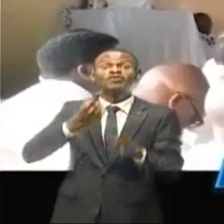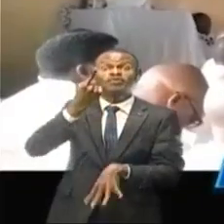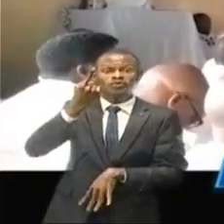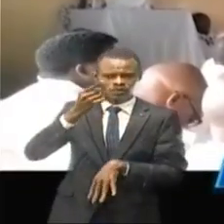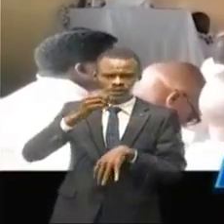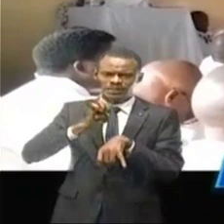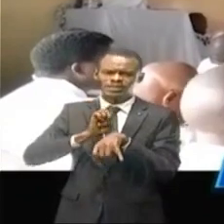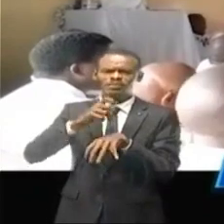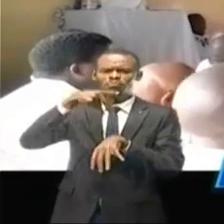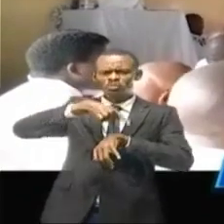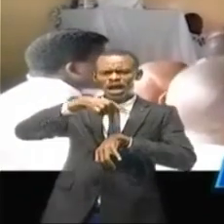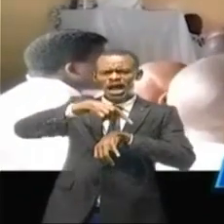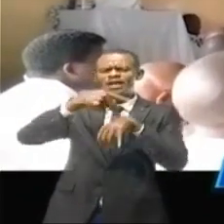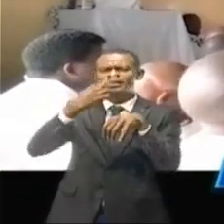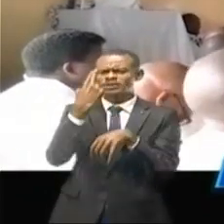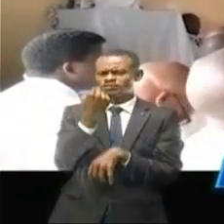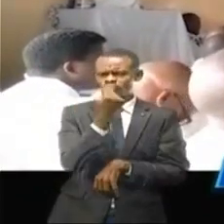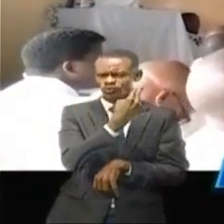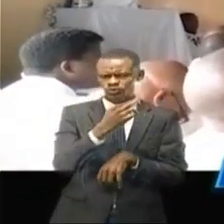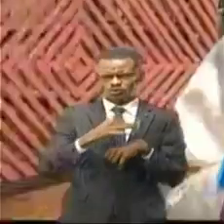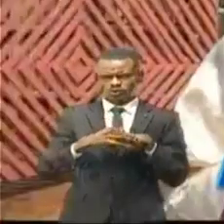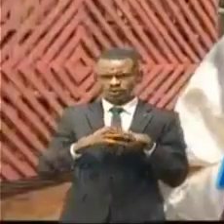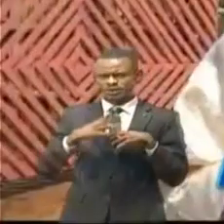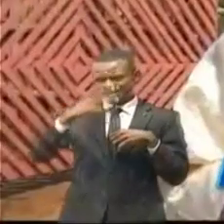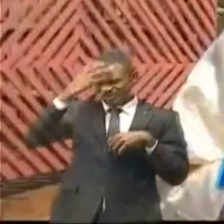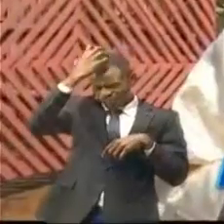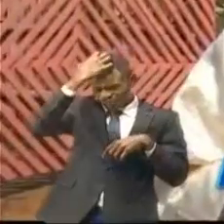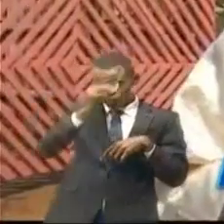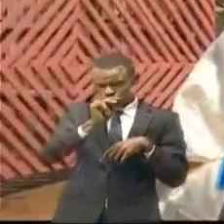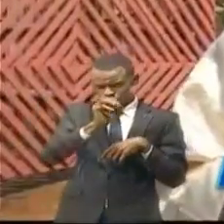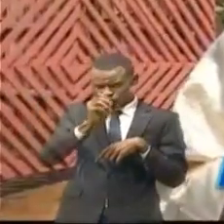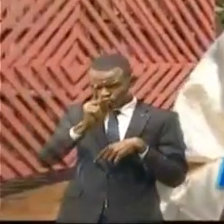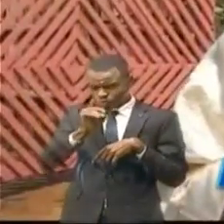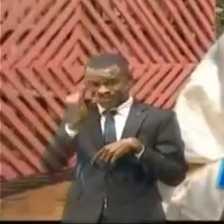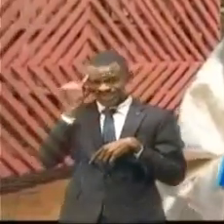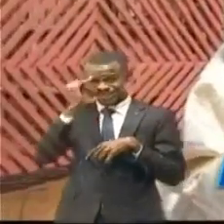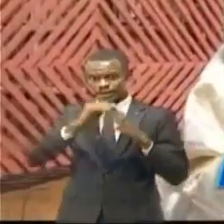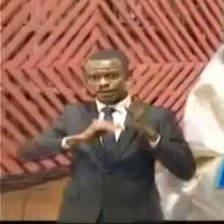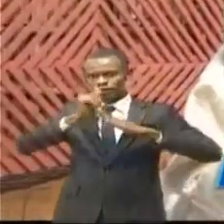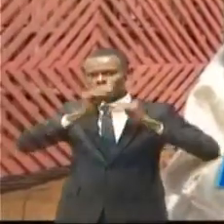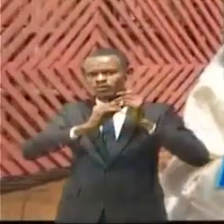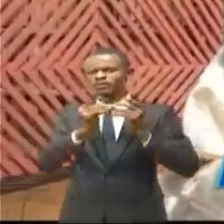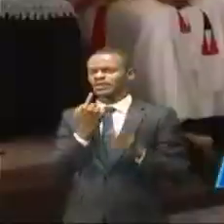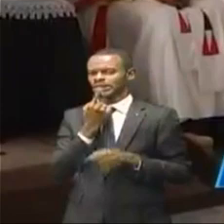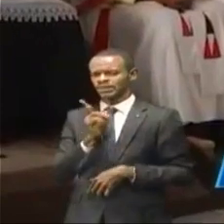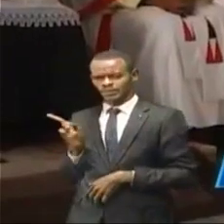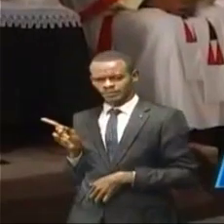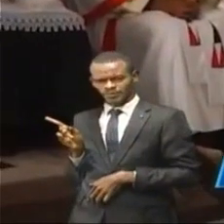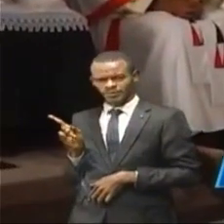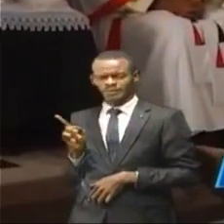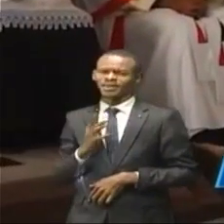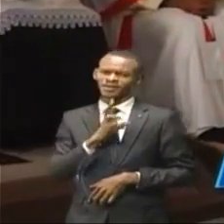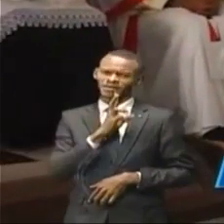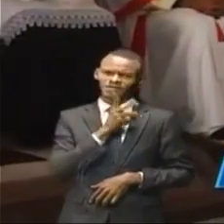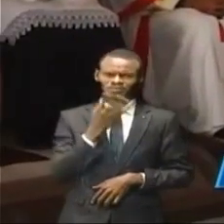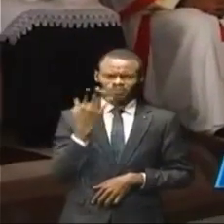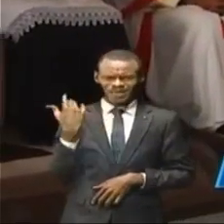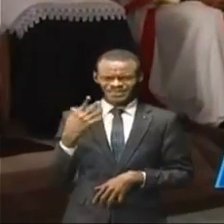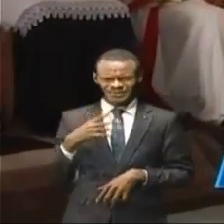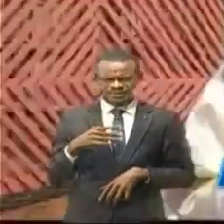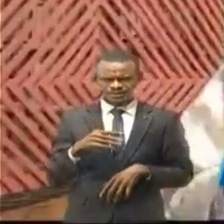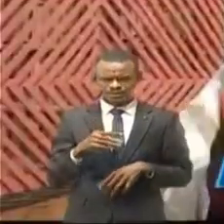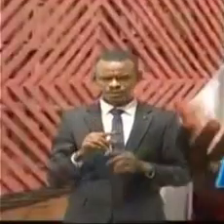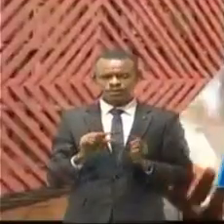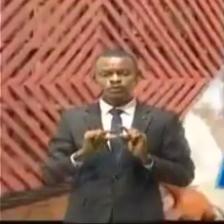dans le respect de l'écuménisme. Cette communauté, qui était une sous-paroisse, va maintenant